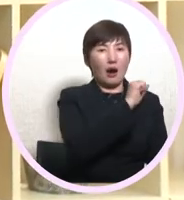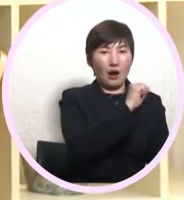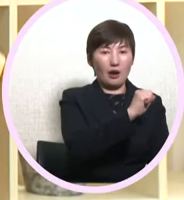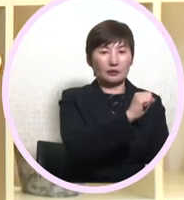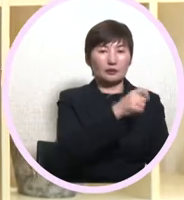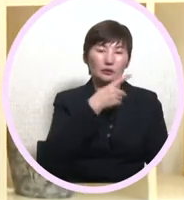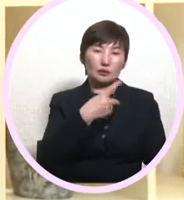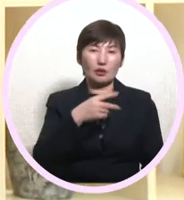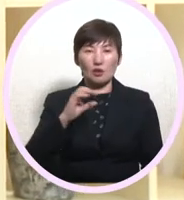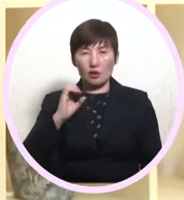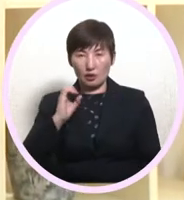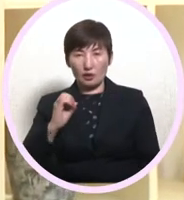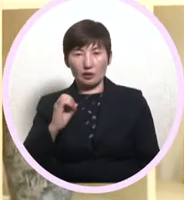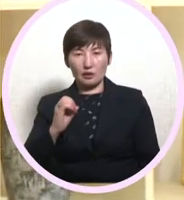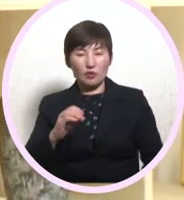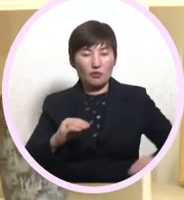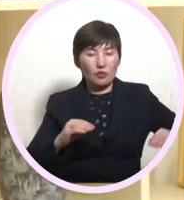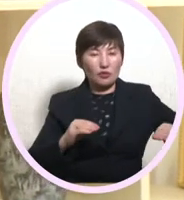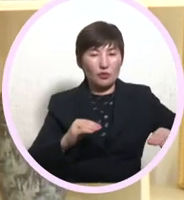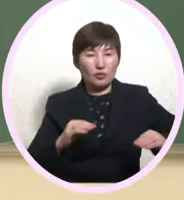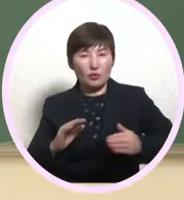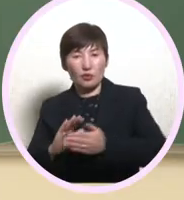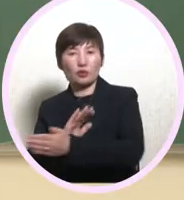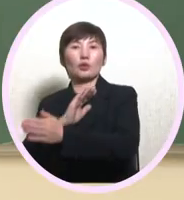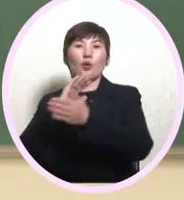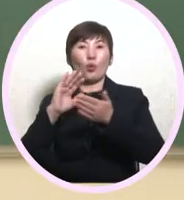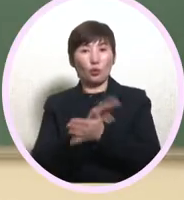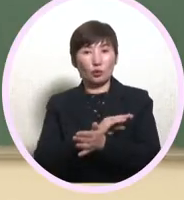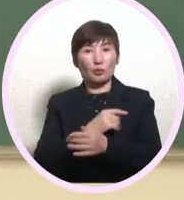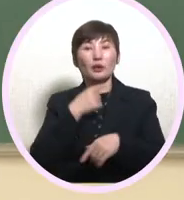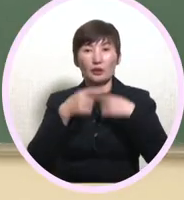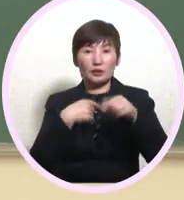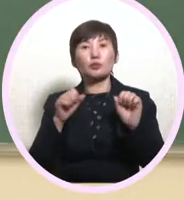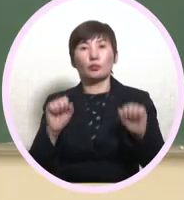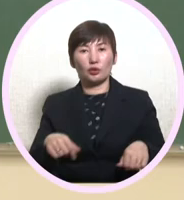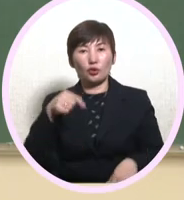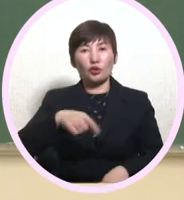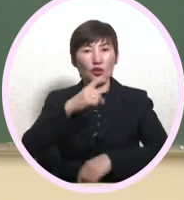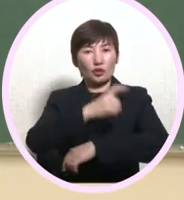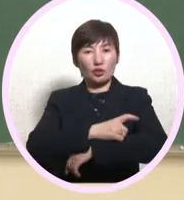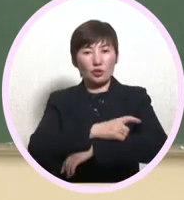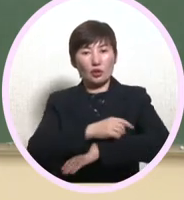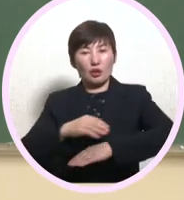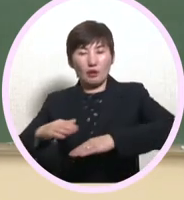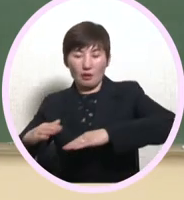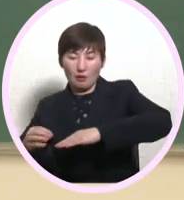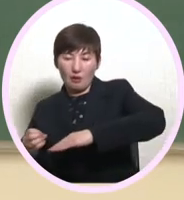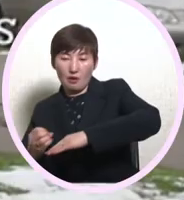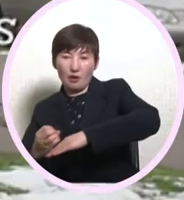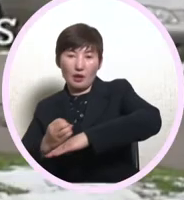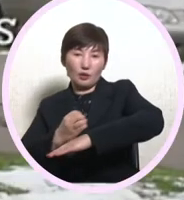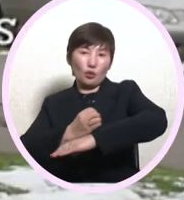жигэд хурцсан хөдөлгөөн гэж нэрлэнэ. За одоо түүний өнөөдрийн хичээл дээр хэдүүл яах вэ гэхээр налуу өөд бөмбөгийг өнхрүүлэх туршилт